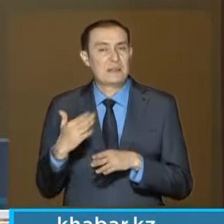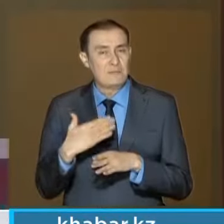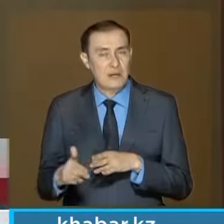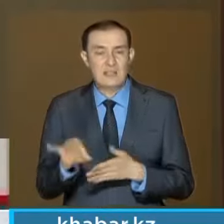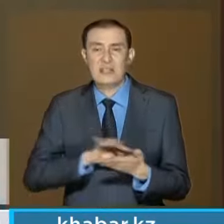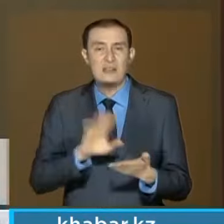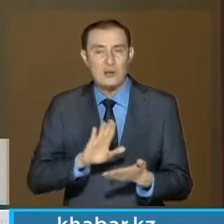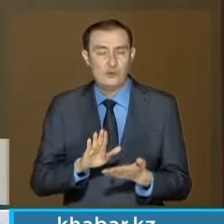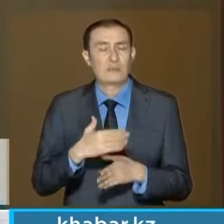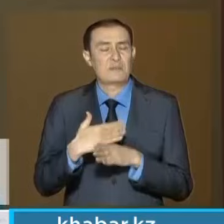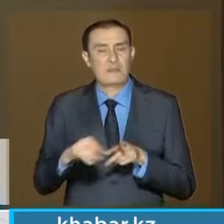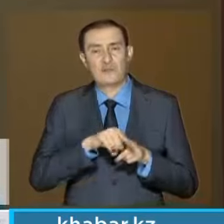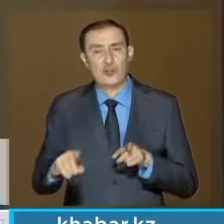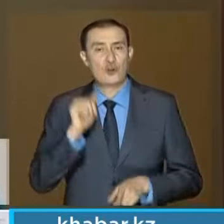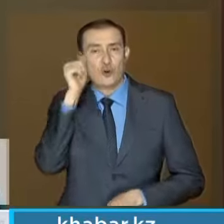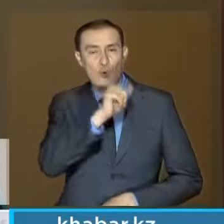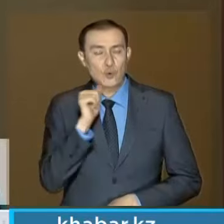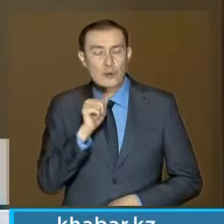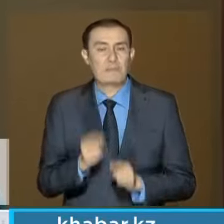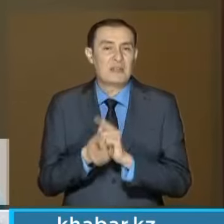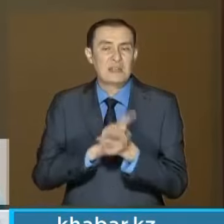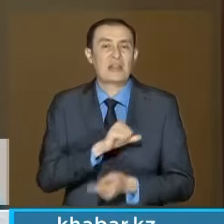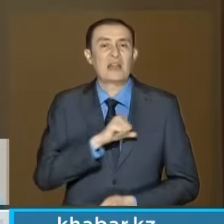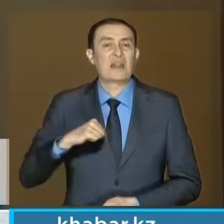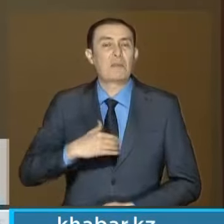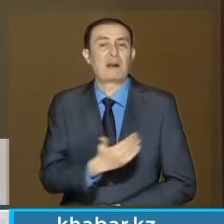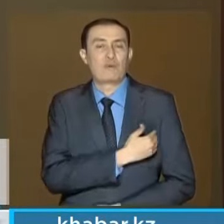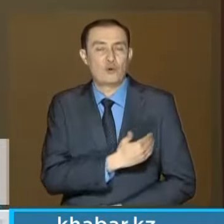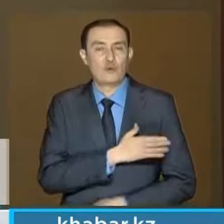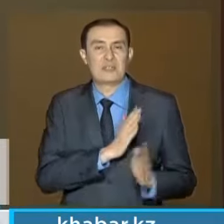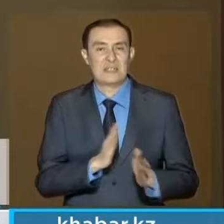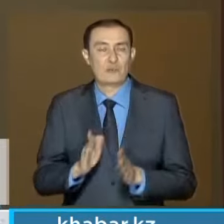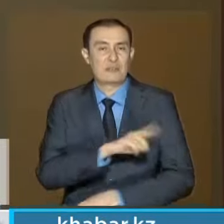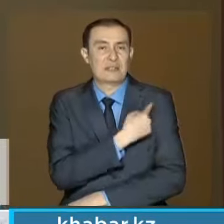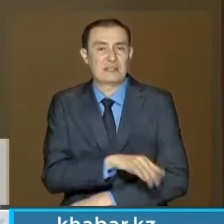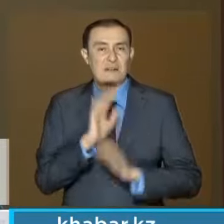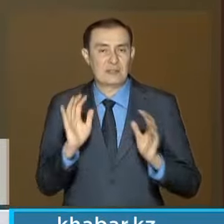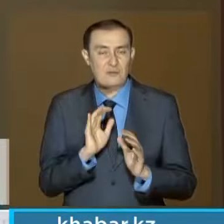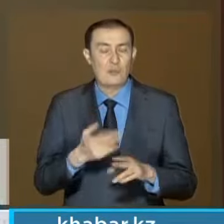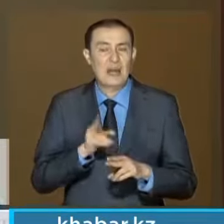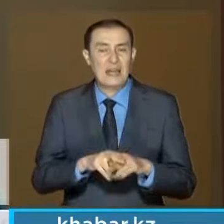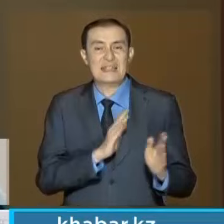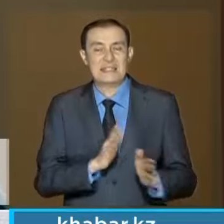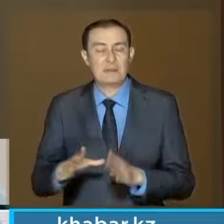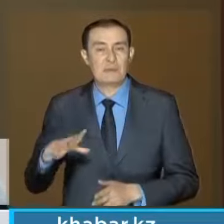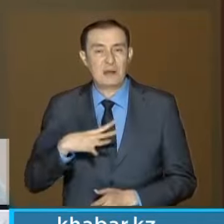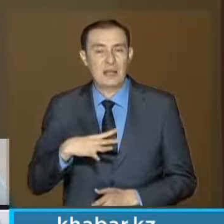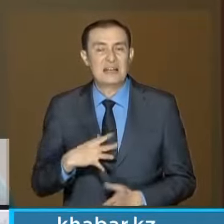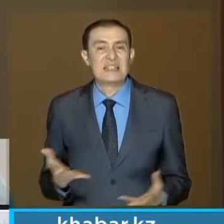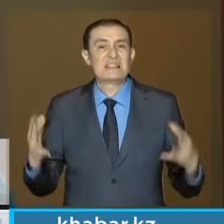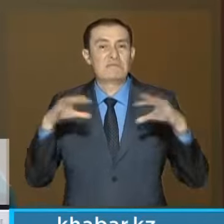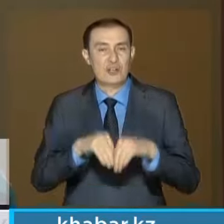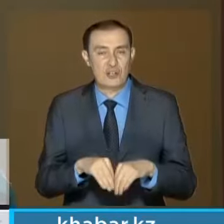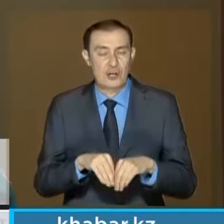но постепенно в течение года перейти на добровольную систему здравоохранения в идеале чтобы эта система здравоохранения была смешанная